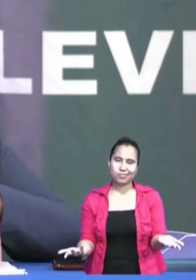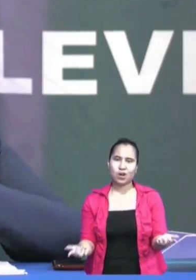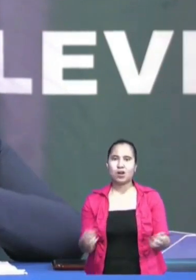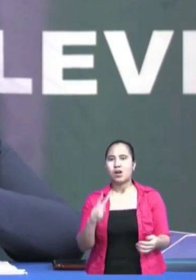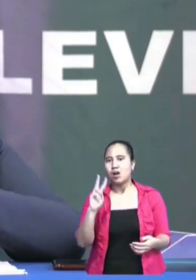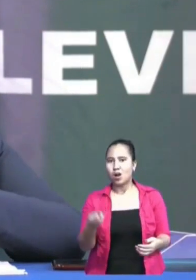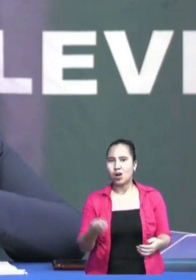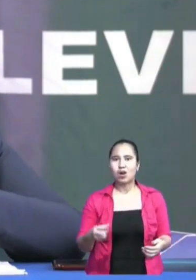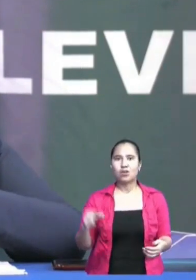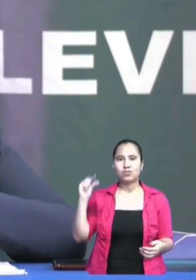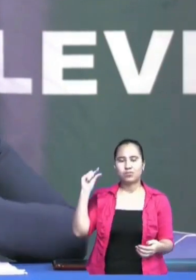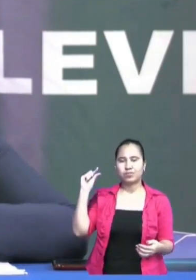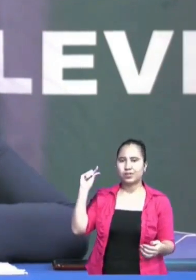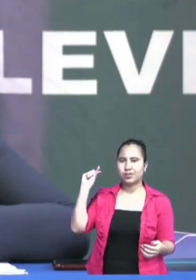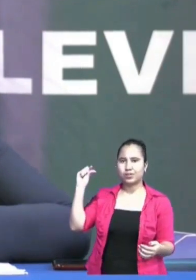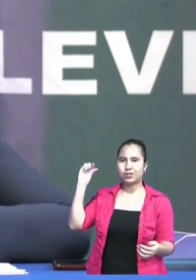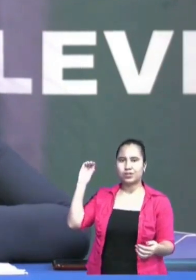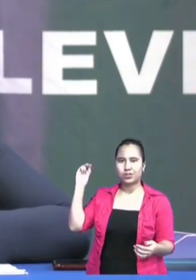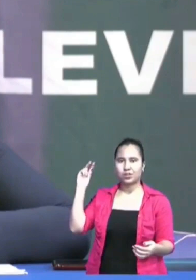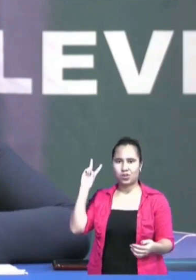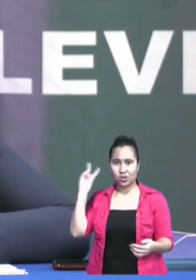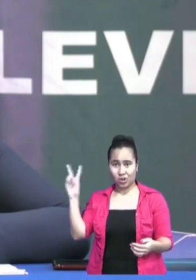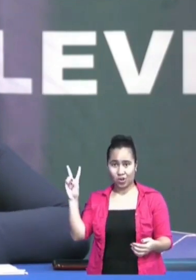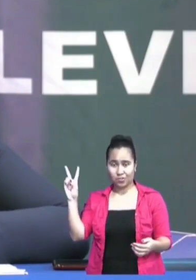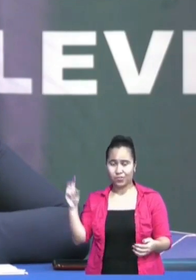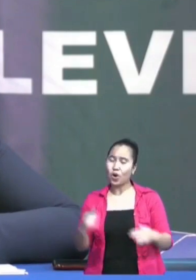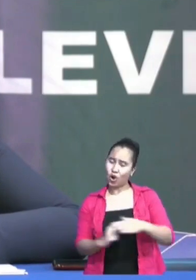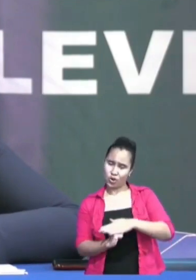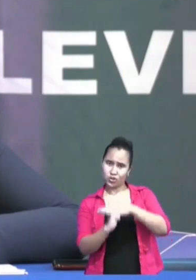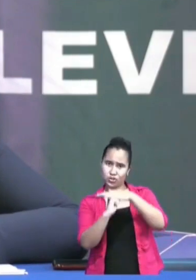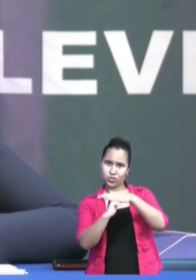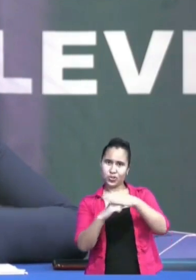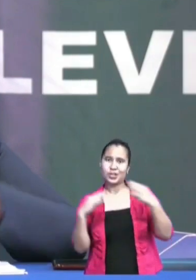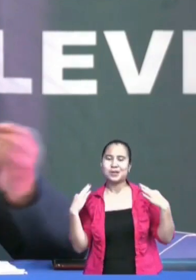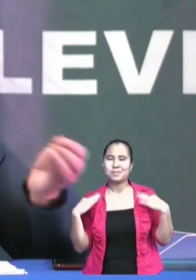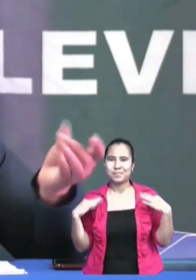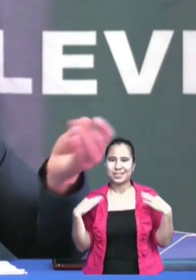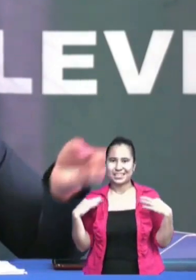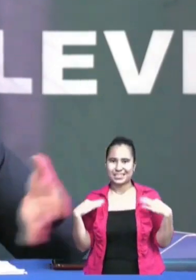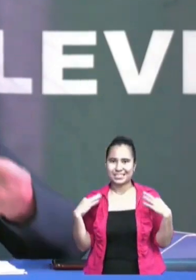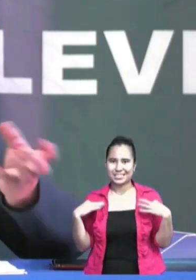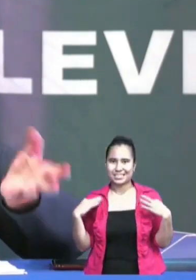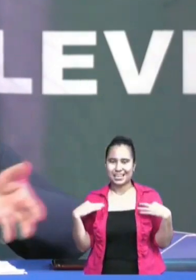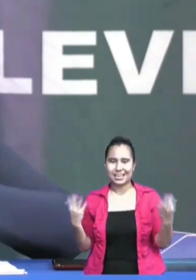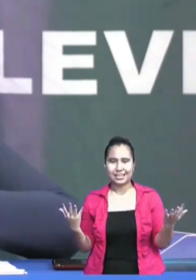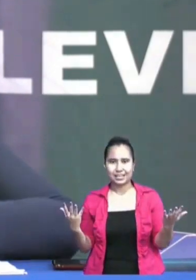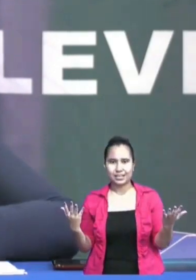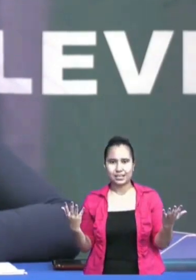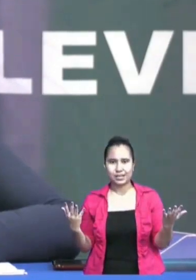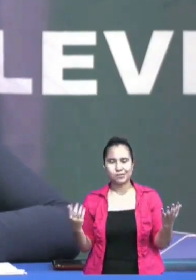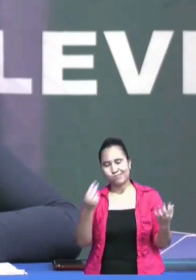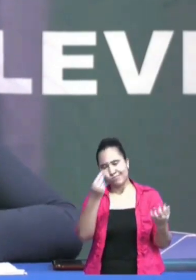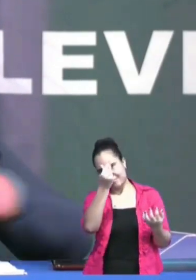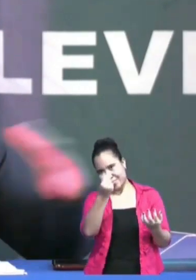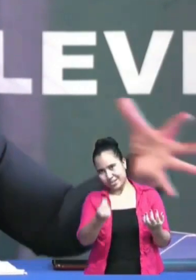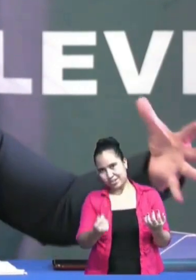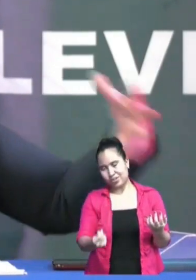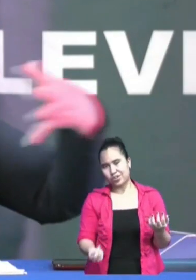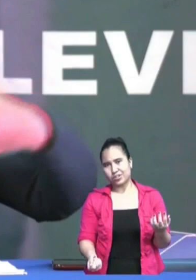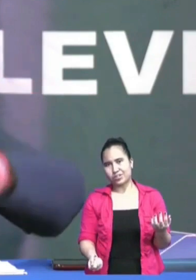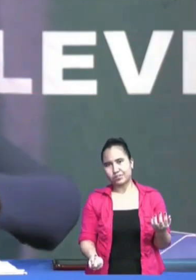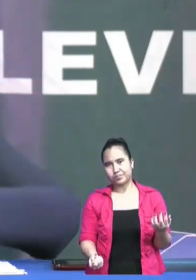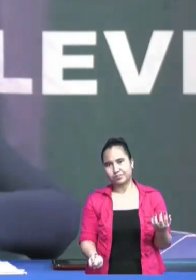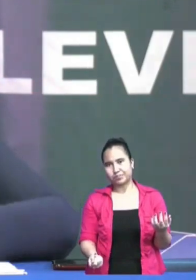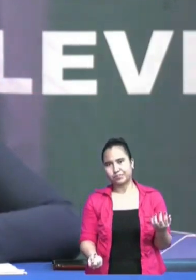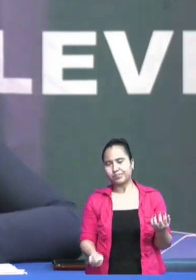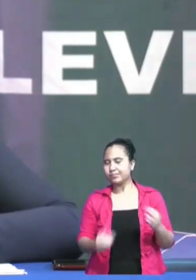gov.sr ondersteunt dat. Dat betekent voor het ministerie minder kosten, je hoeft geen licenties en dat soort dingen te betalen. Alles